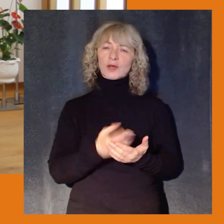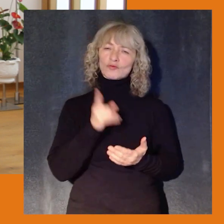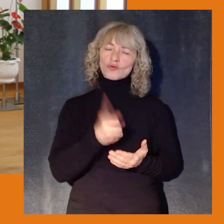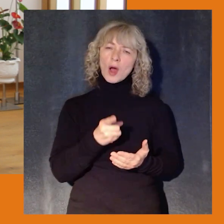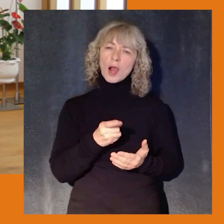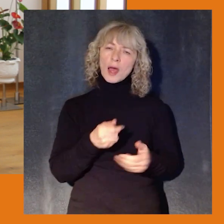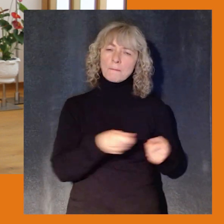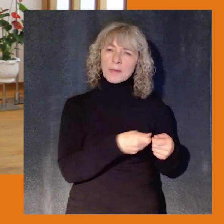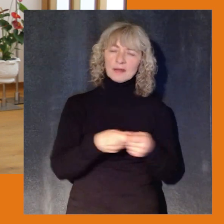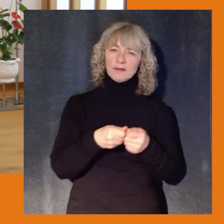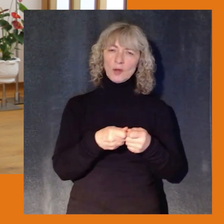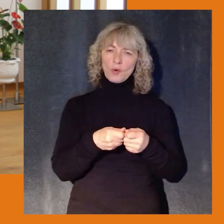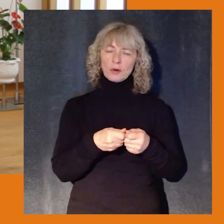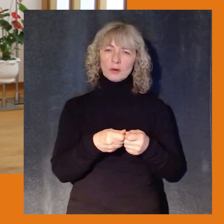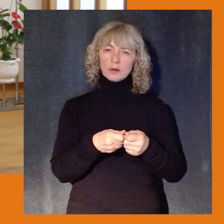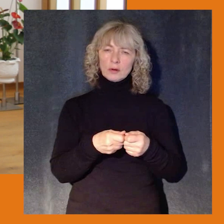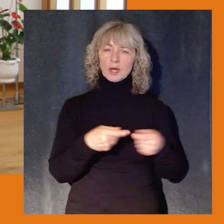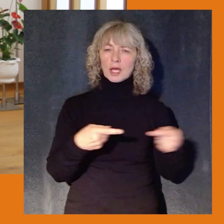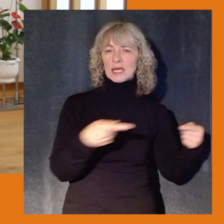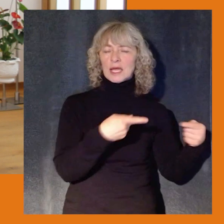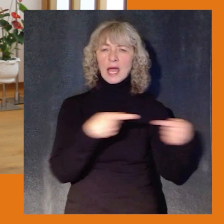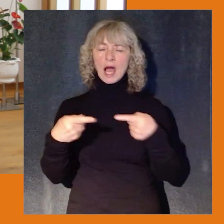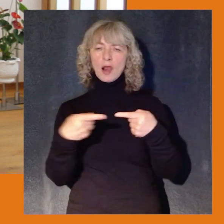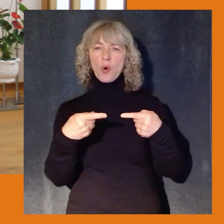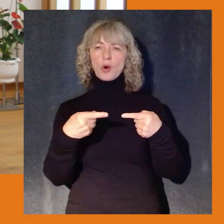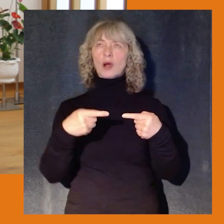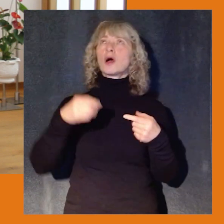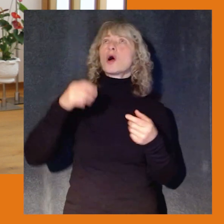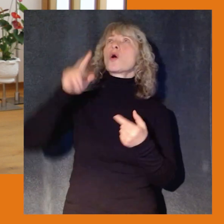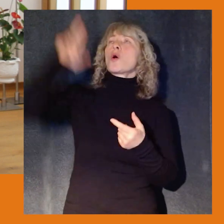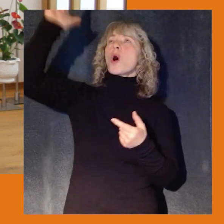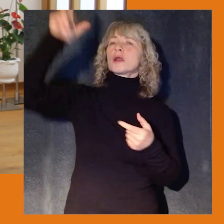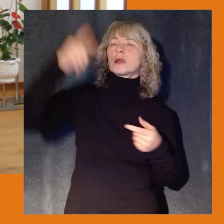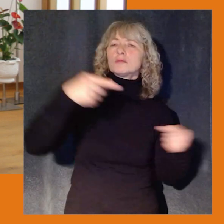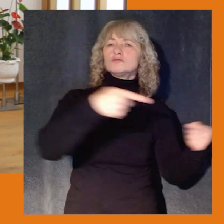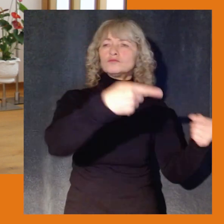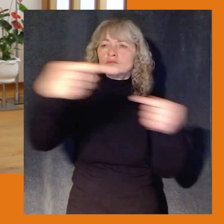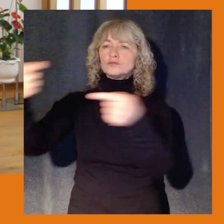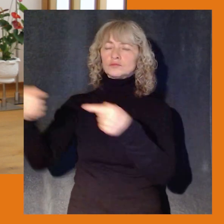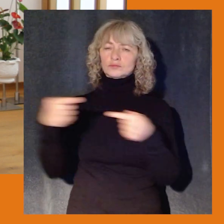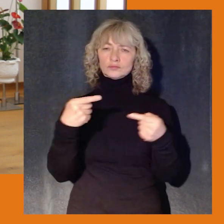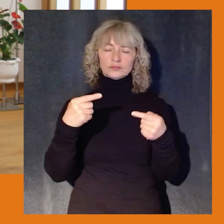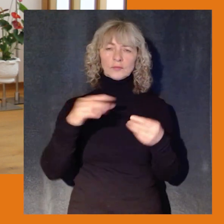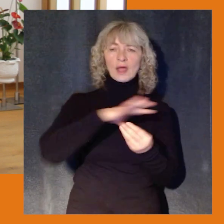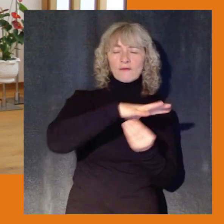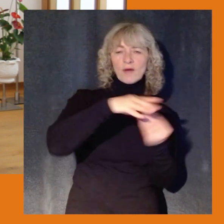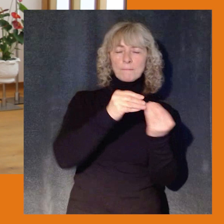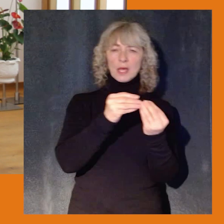gehen sind. Bleiben wir also in Beziehung und im Dialog mit Gott